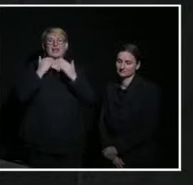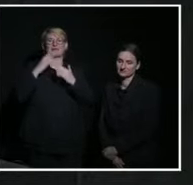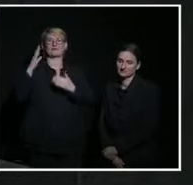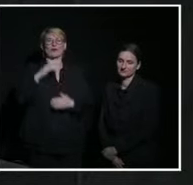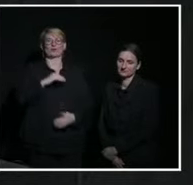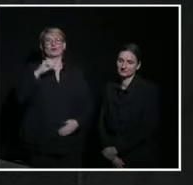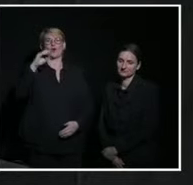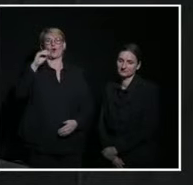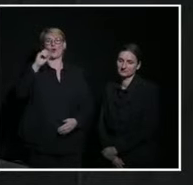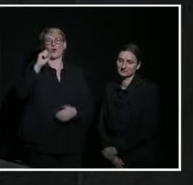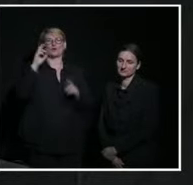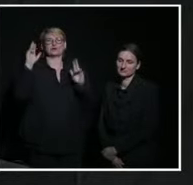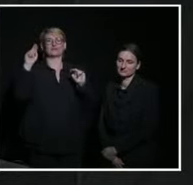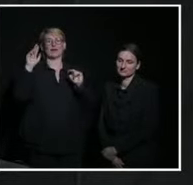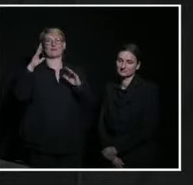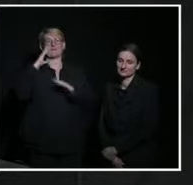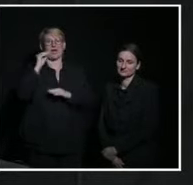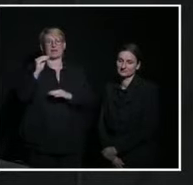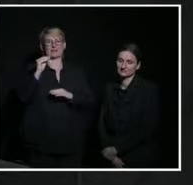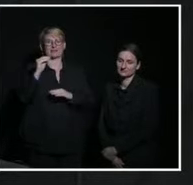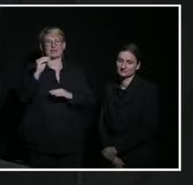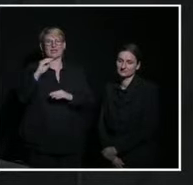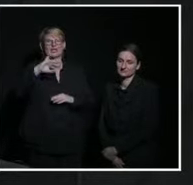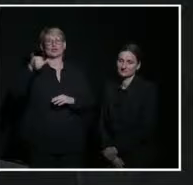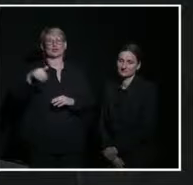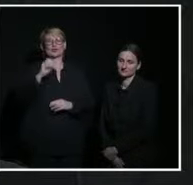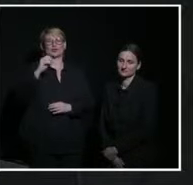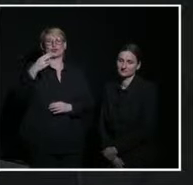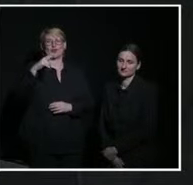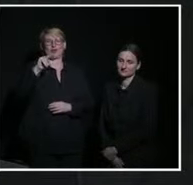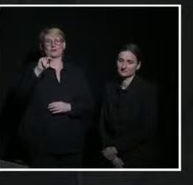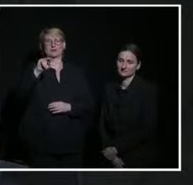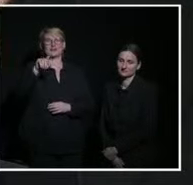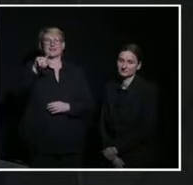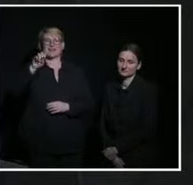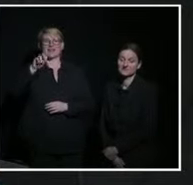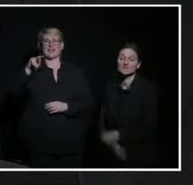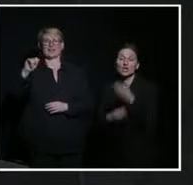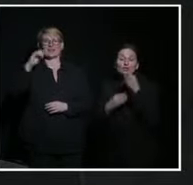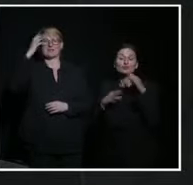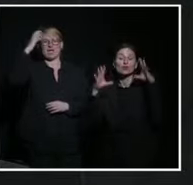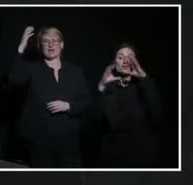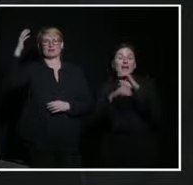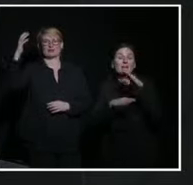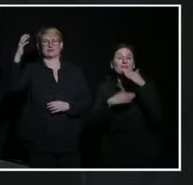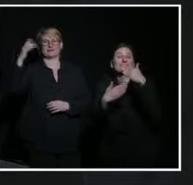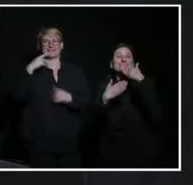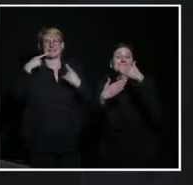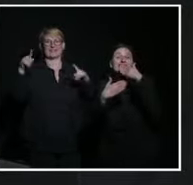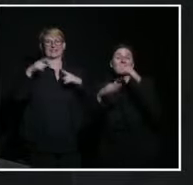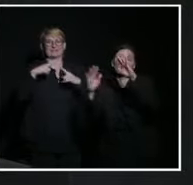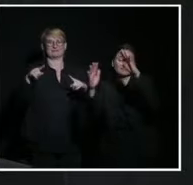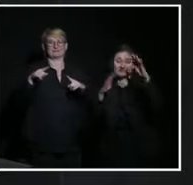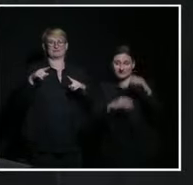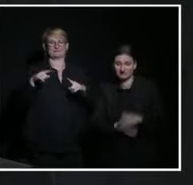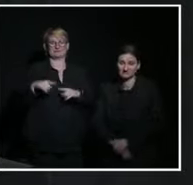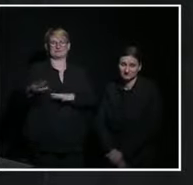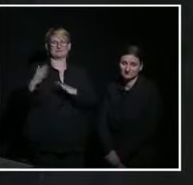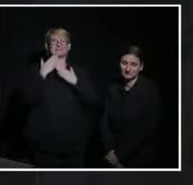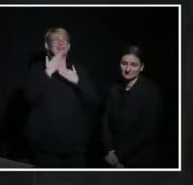sie singt John Lennon und Imagine. Schönen Abend, vielen Dank. Dankeschön. Danke.